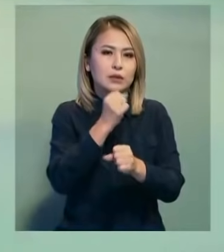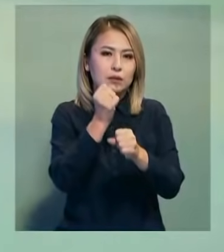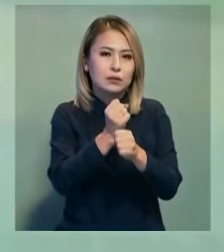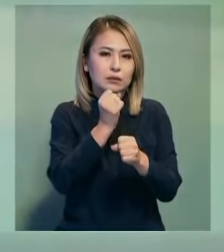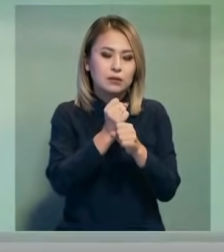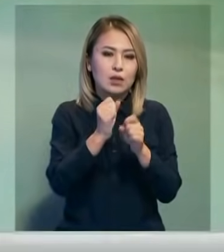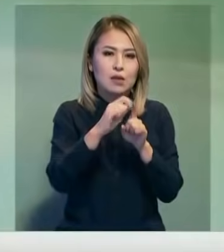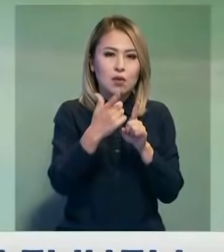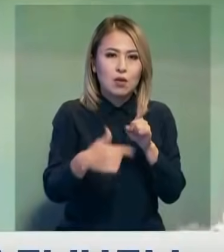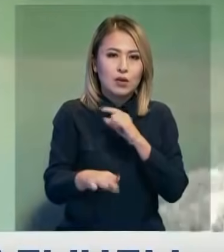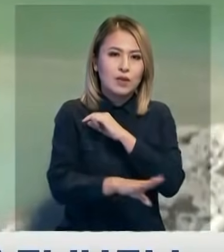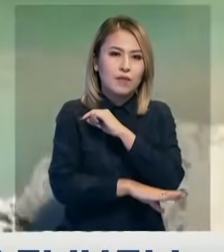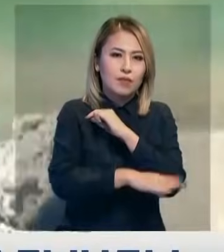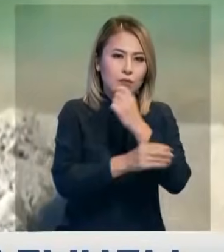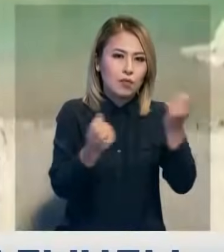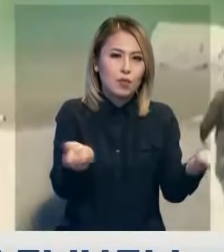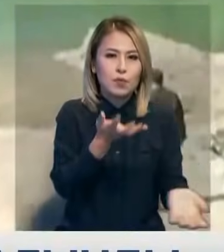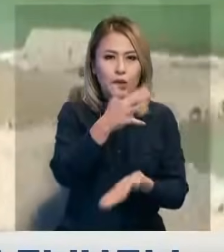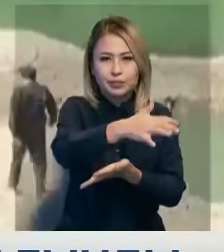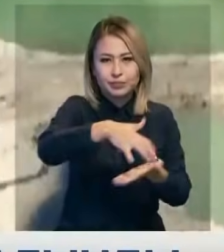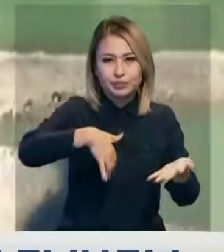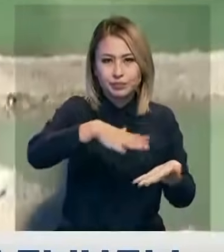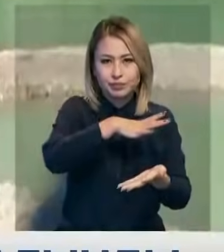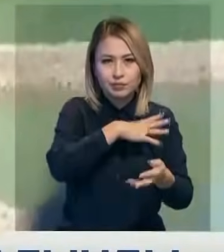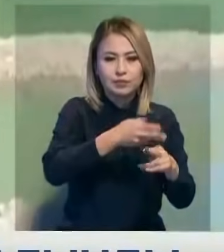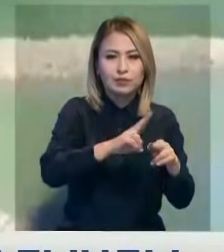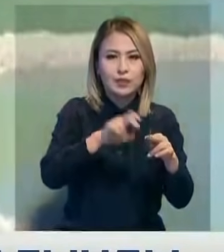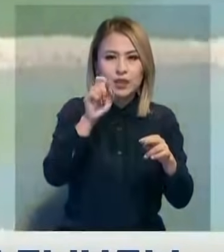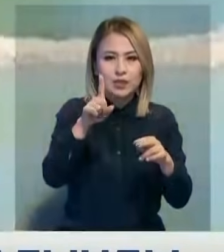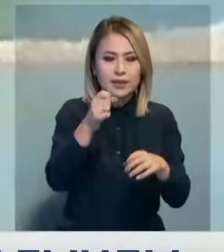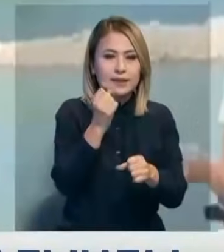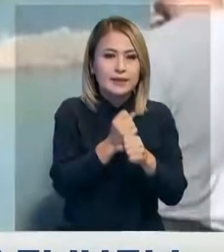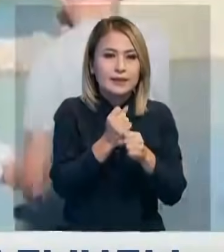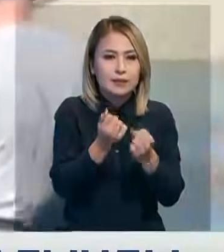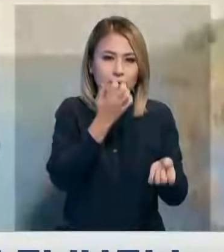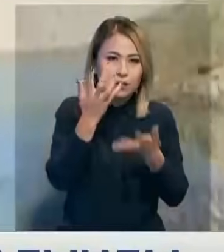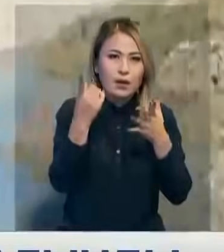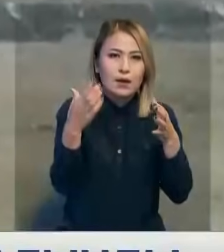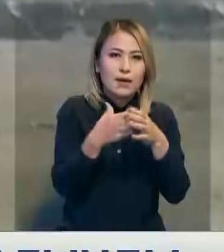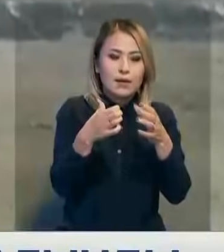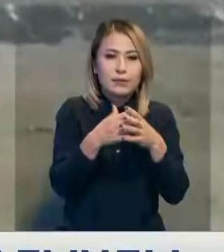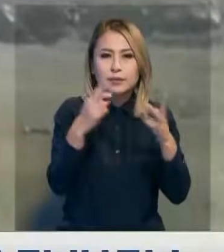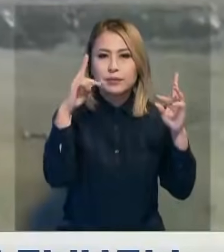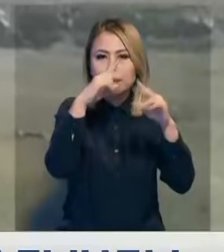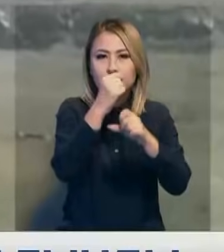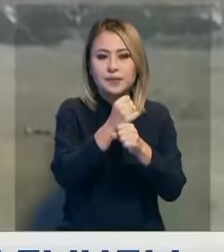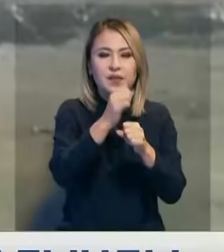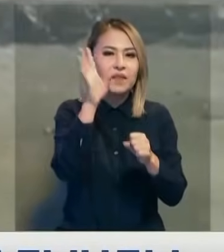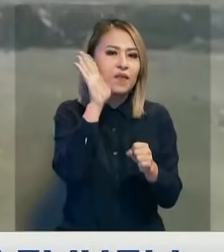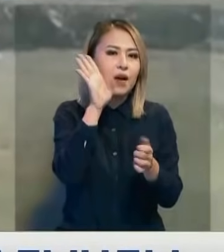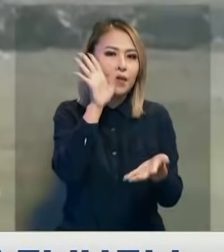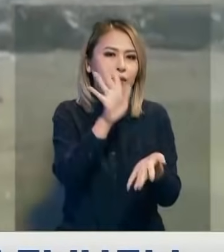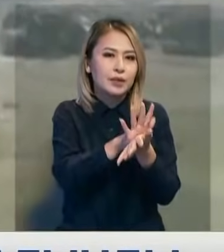қылқан жапырақты ағаштарды тамырмен қопарып тастаған. Ал алтын қазумен айналысатын келесі дағы бір компанияның да суды ластаған анықталды.